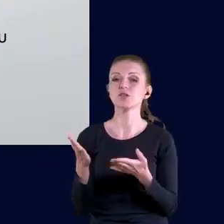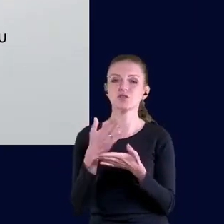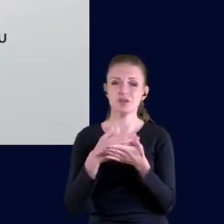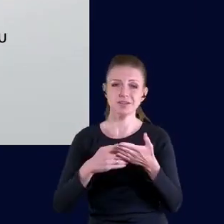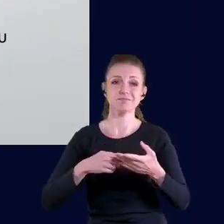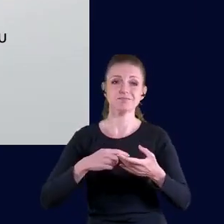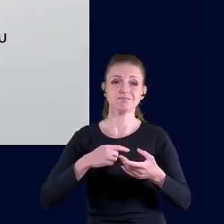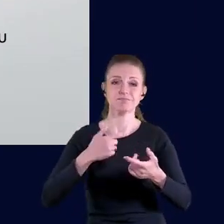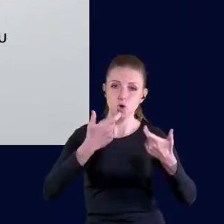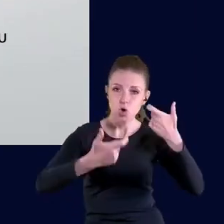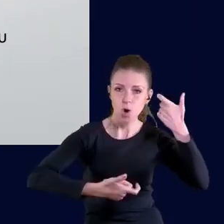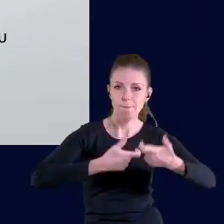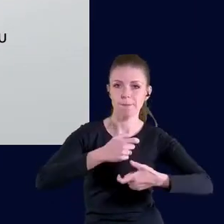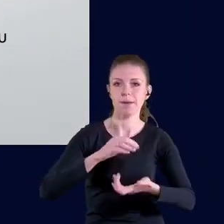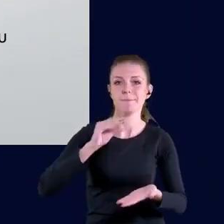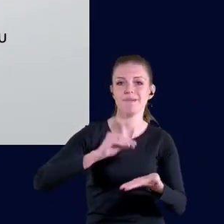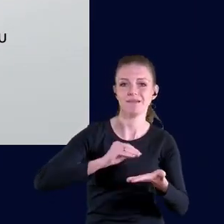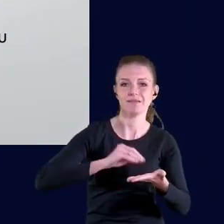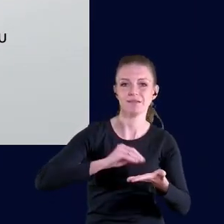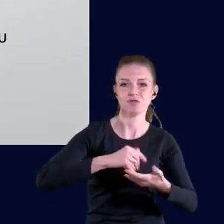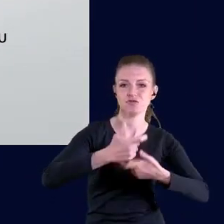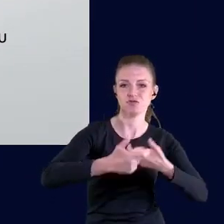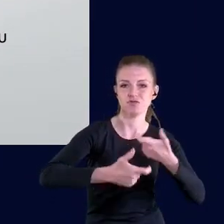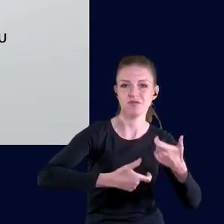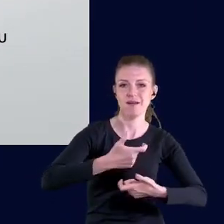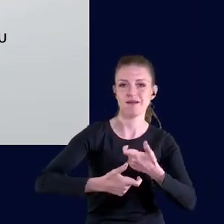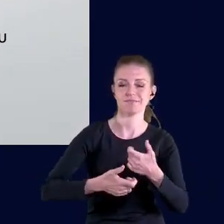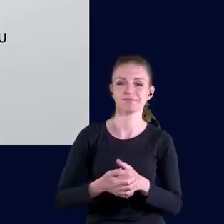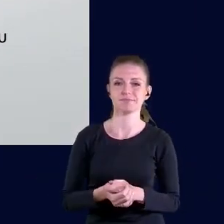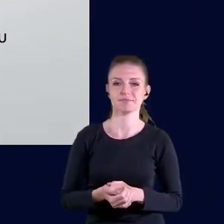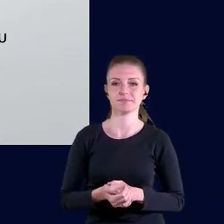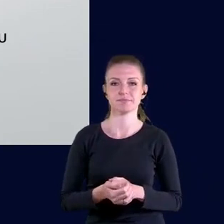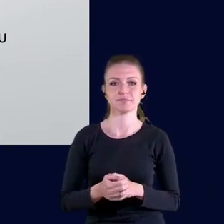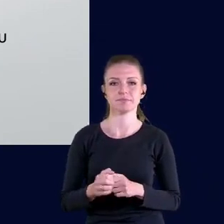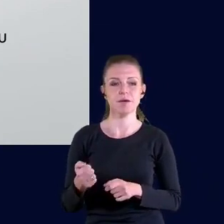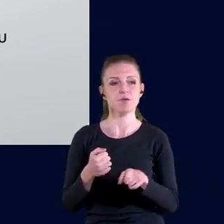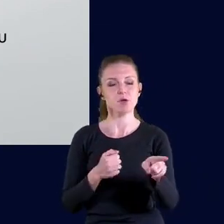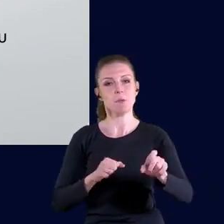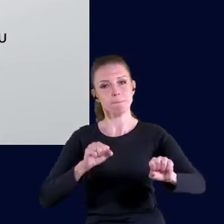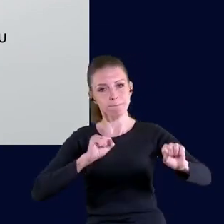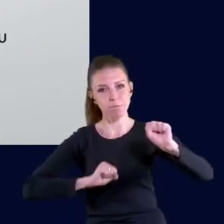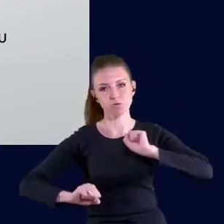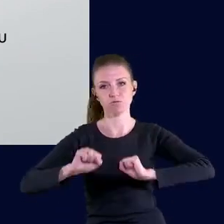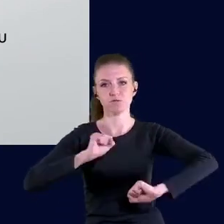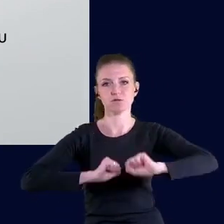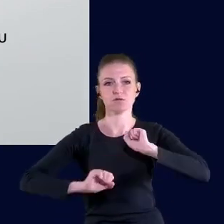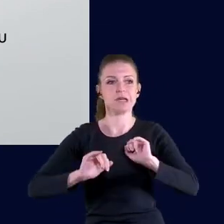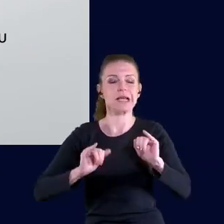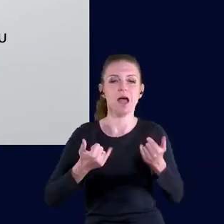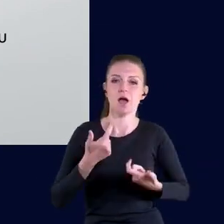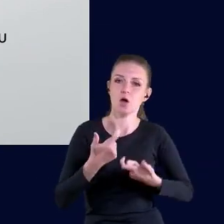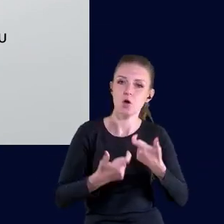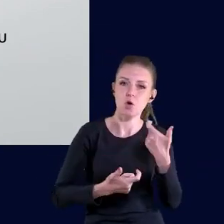praktyczną na wskazanie tutaj pracownikom możliwości